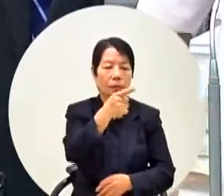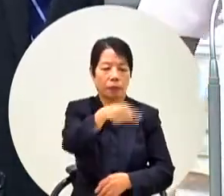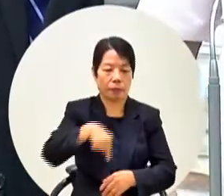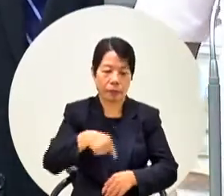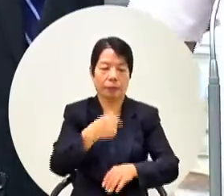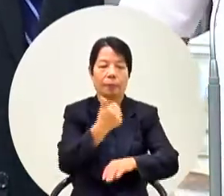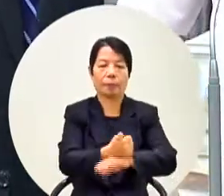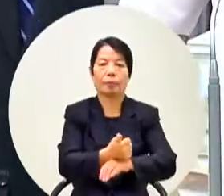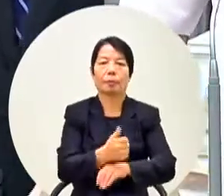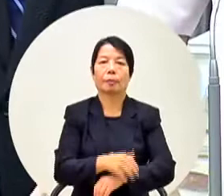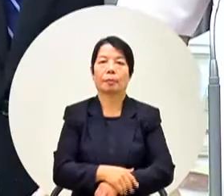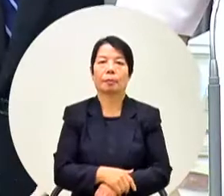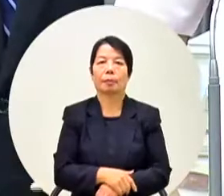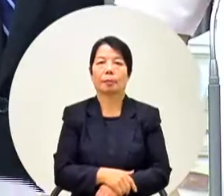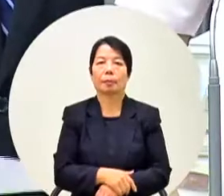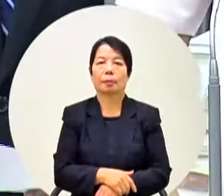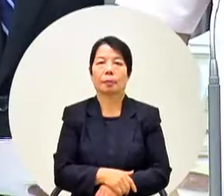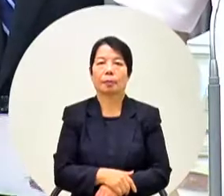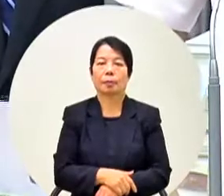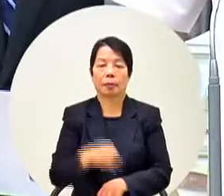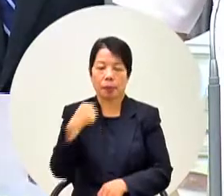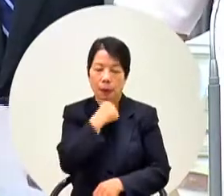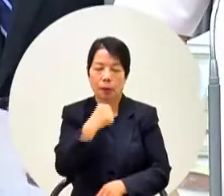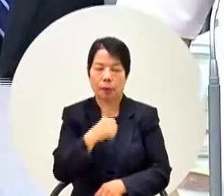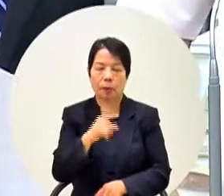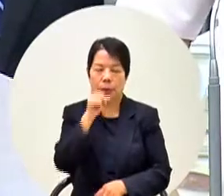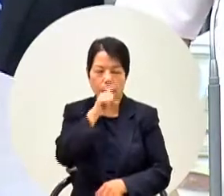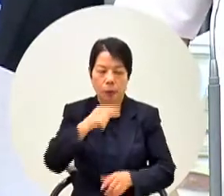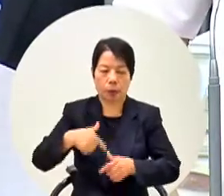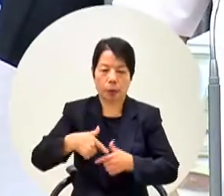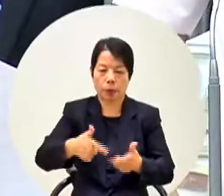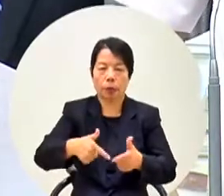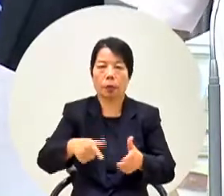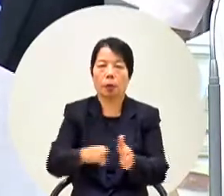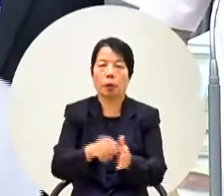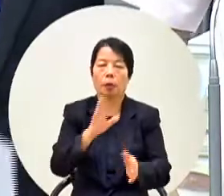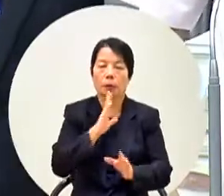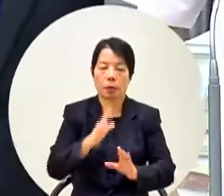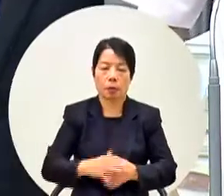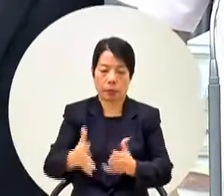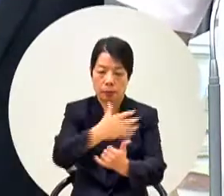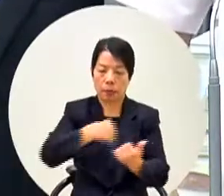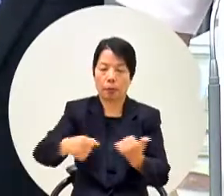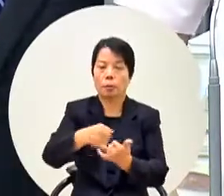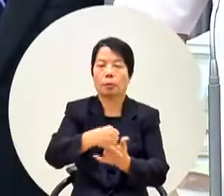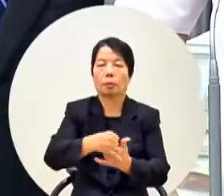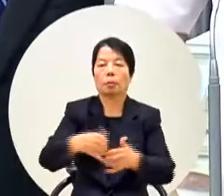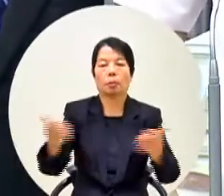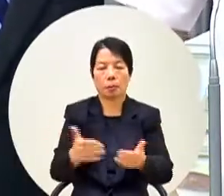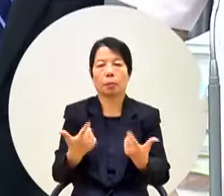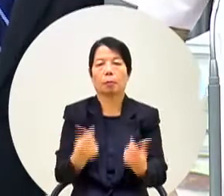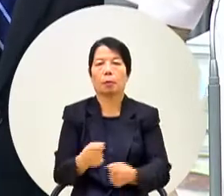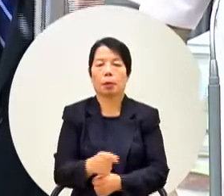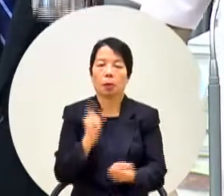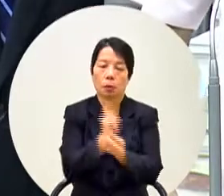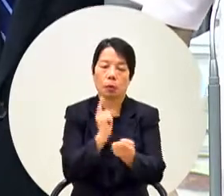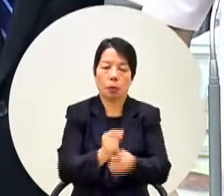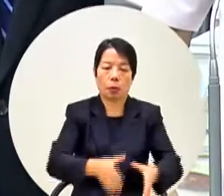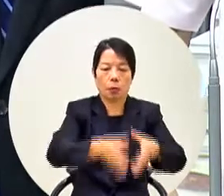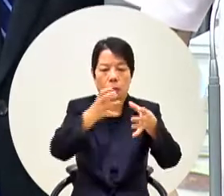哦，台湾的粪扫是整体台湾的问题，台湾的分化路就是这尔，